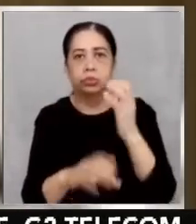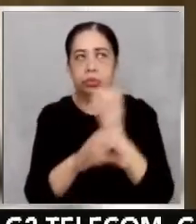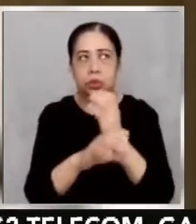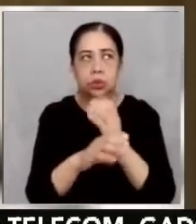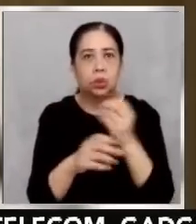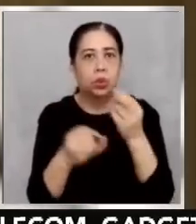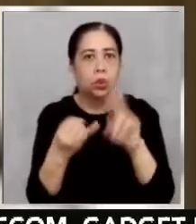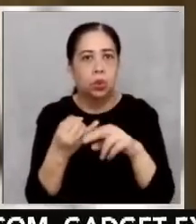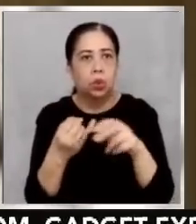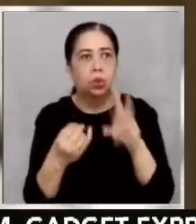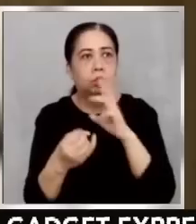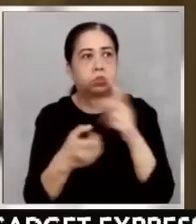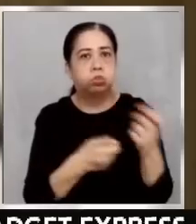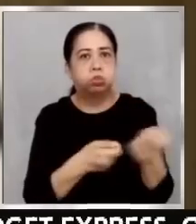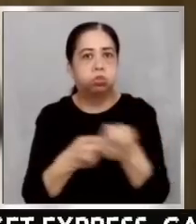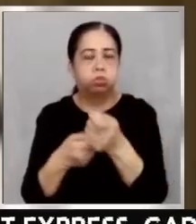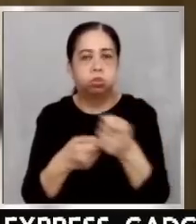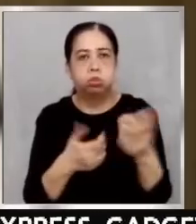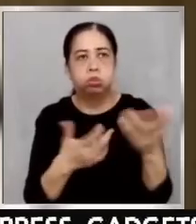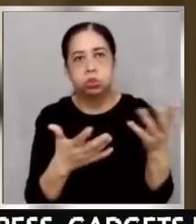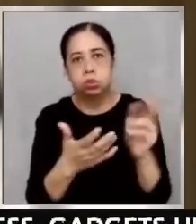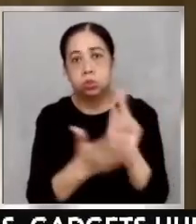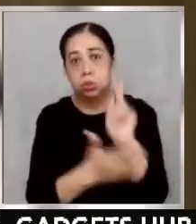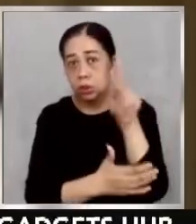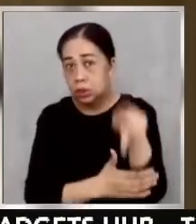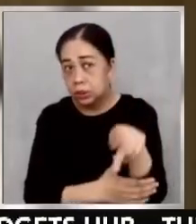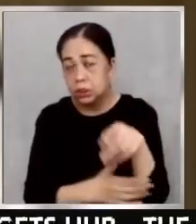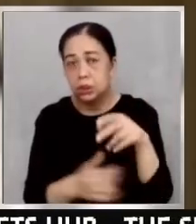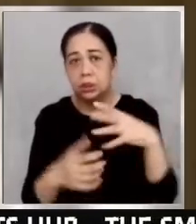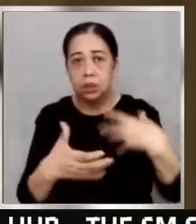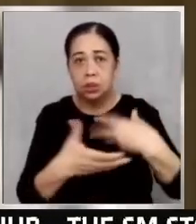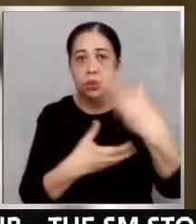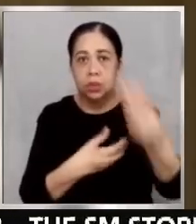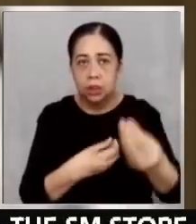pagdidilig ng mga halaman po natin sa labas, yan yung mga